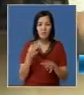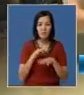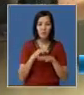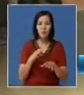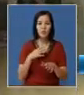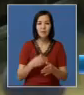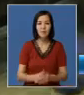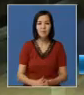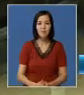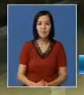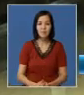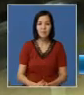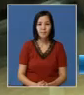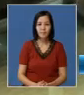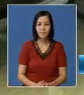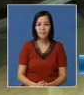қызықты өтті.